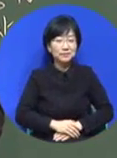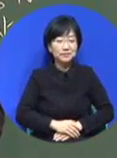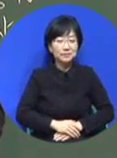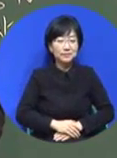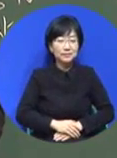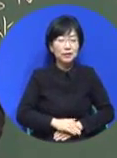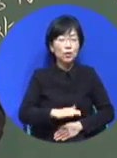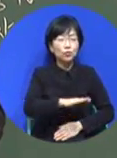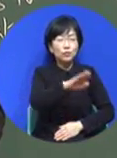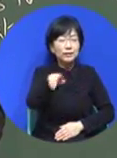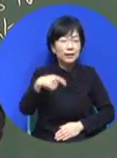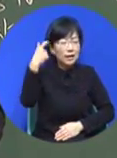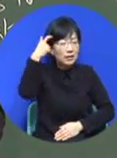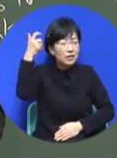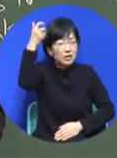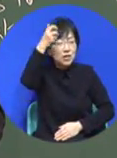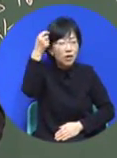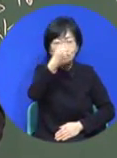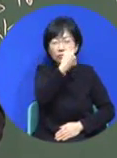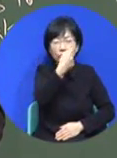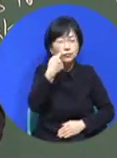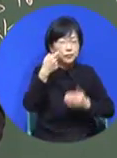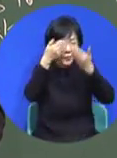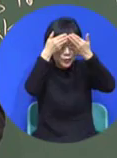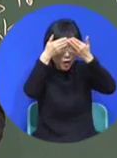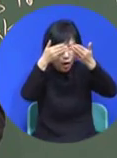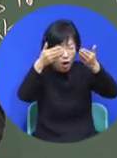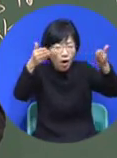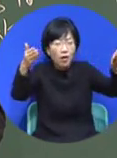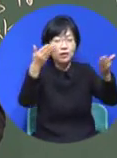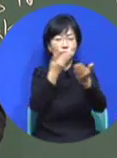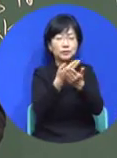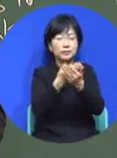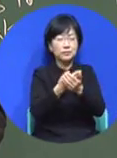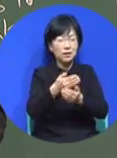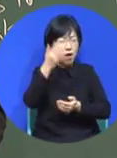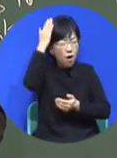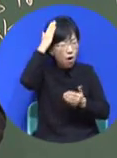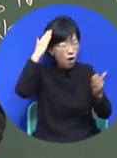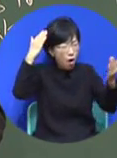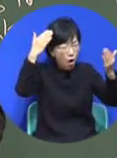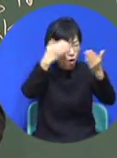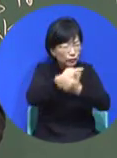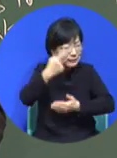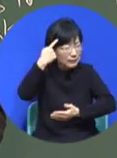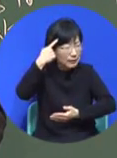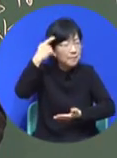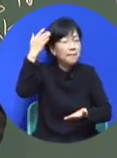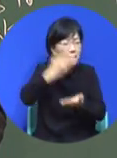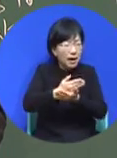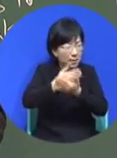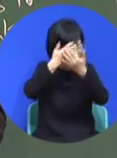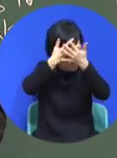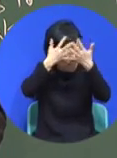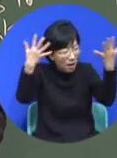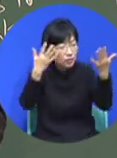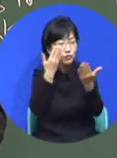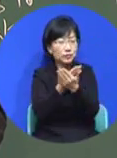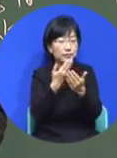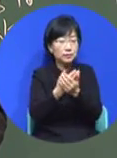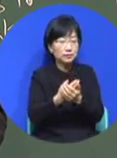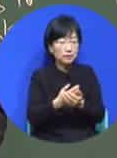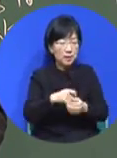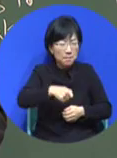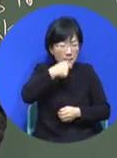우리의 영안을 열어 주옵소서. Please open our spiritual eyes. 어두운 생각을 열어 주옵소서. And open our darkened minds. 육신밖에